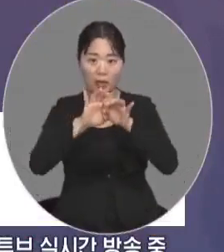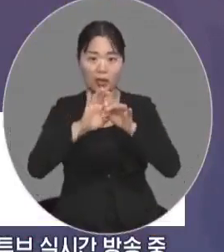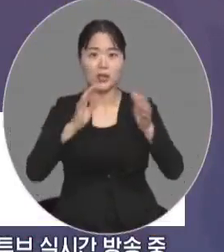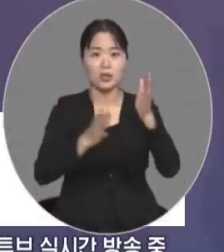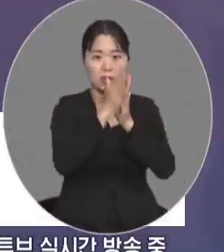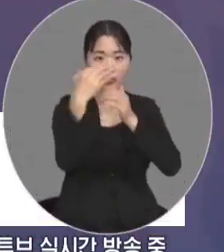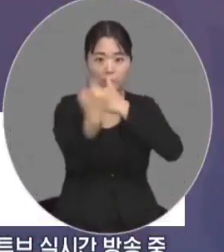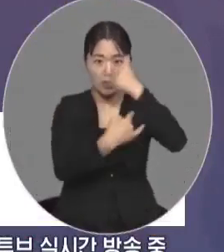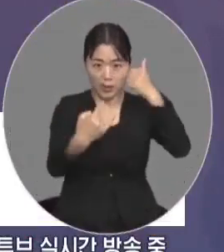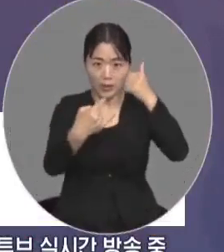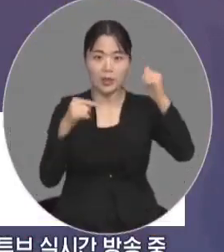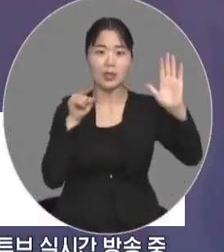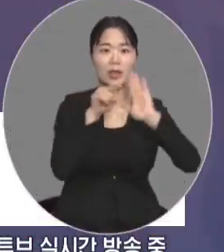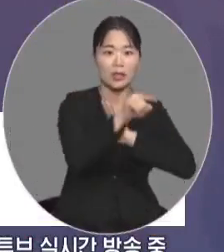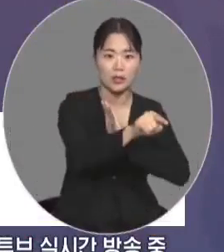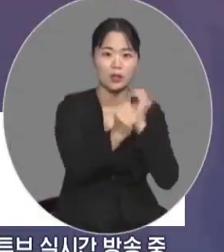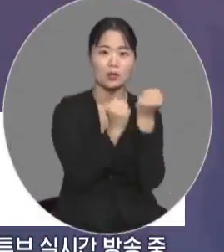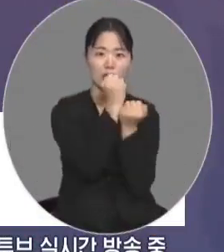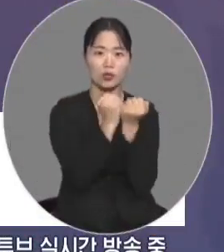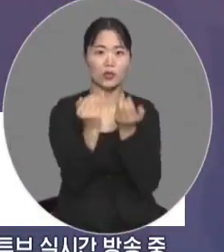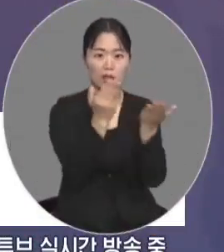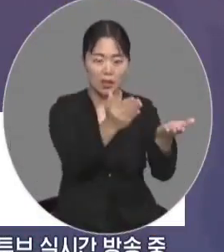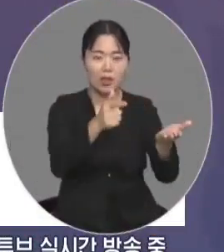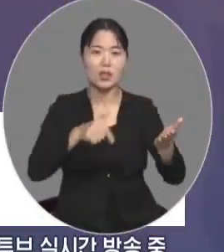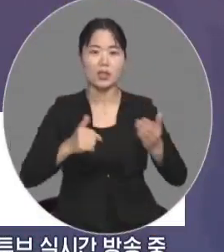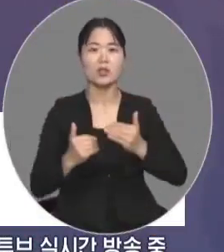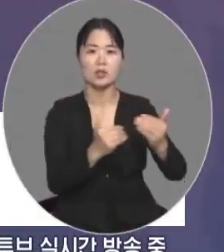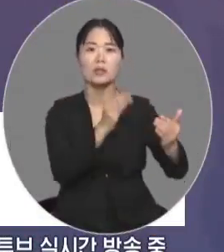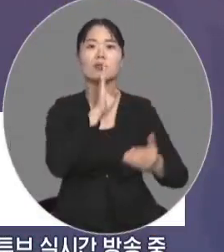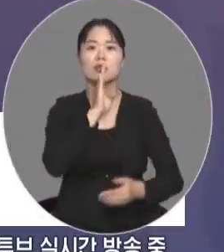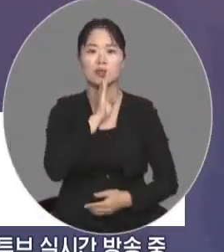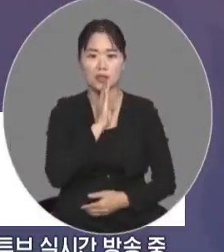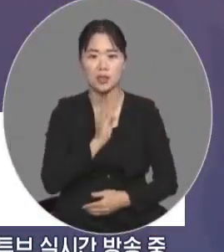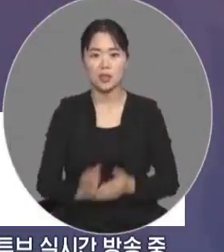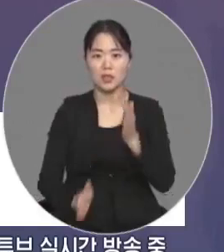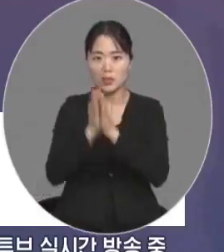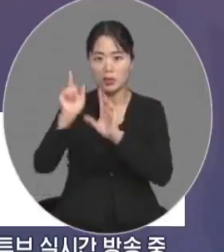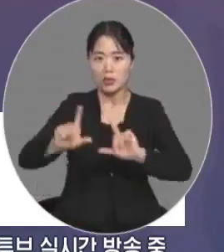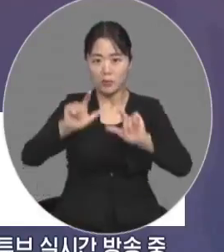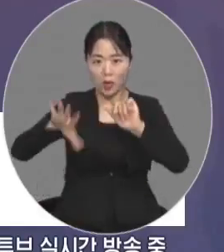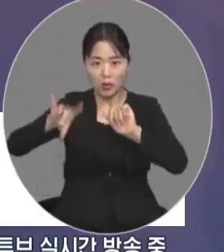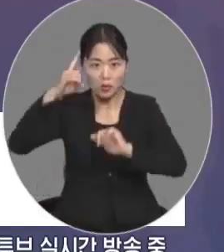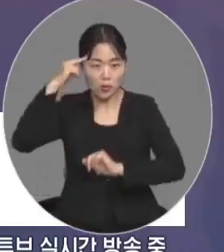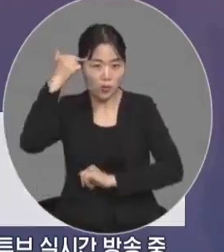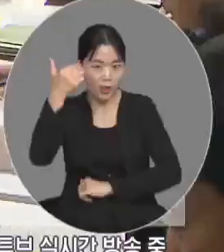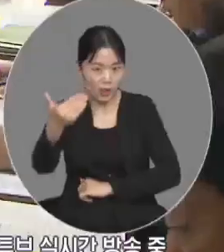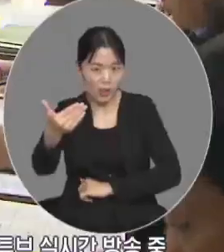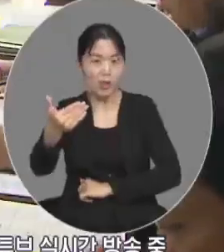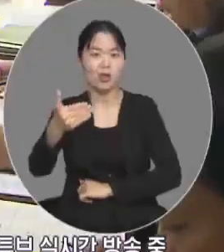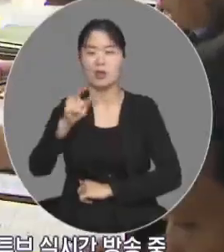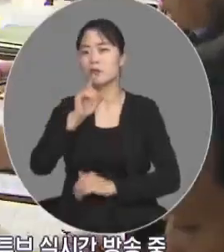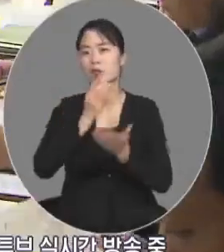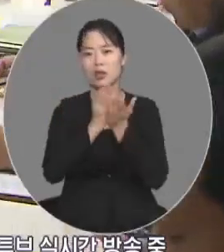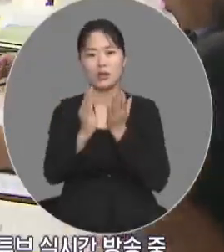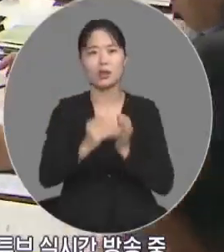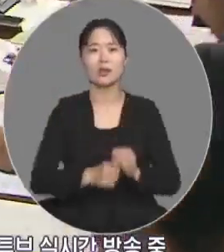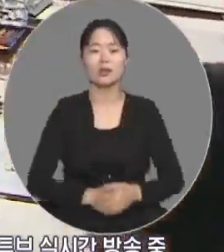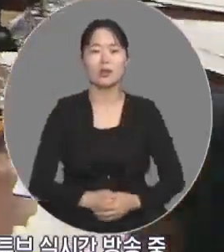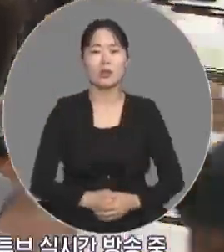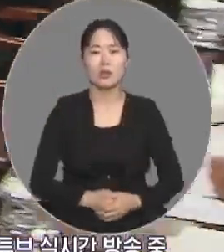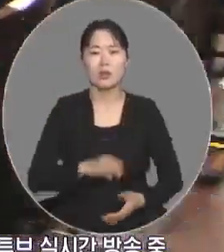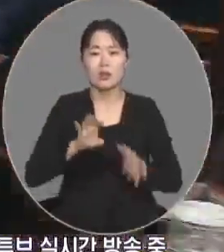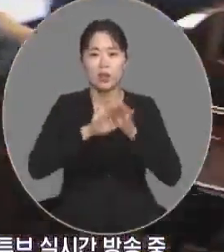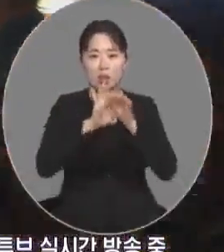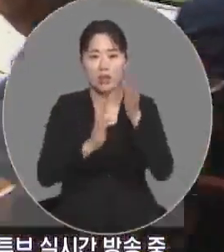합당한 절차입니다. 그 의회에 가는 거지 시민단체한테 먼저 동의를 구한다는 게 말이 안 됩니다. 다만 김